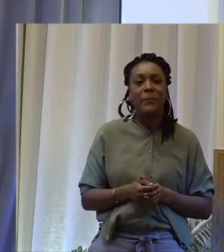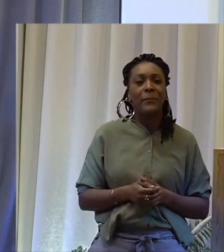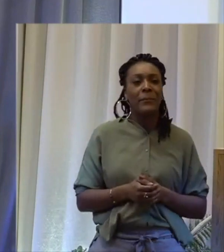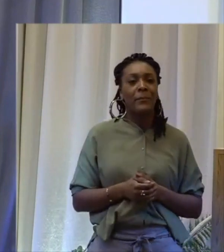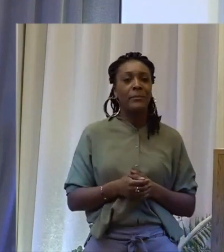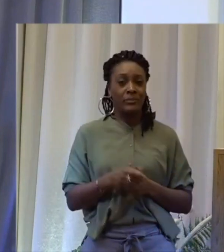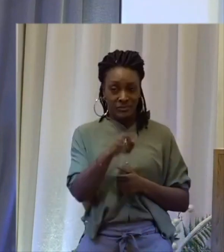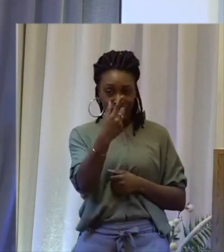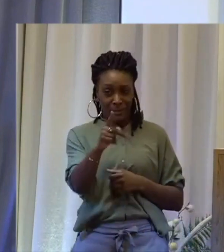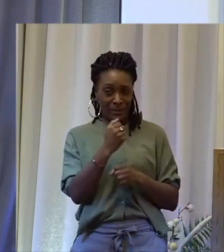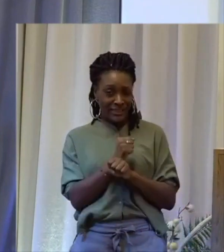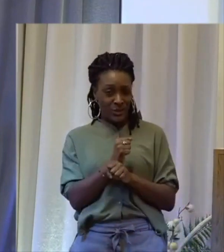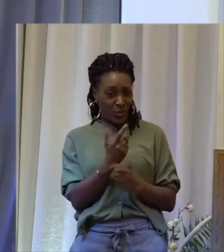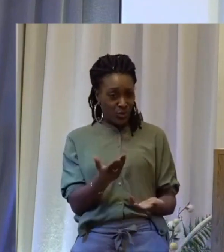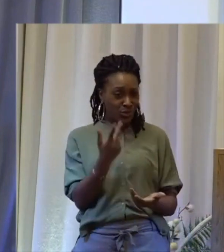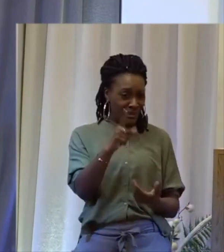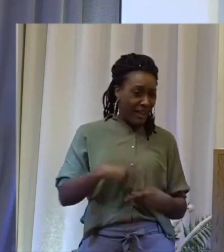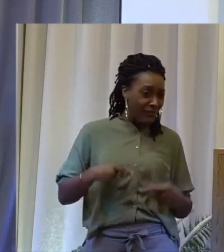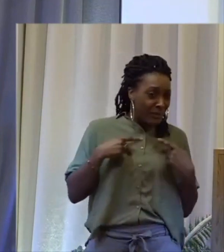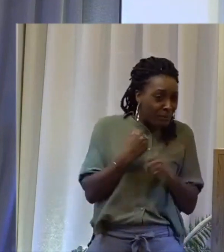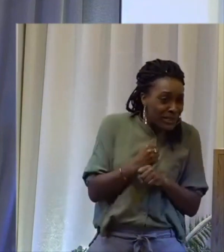Quelle est la prison qui est sur ta vie aujourd'hui?